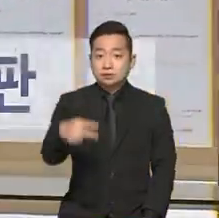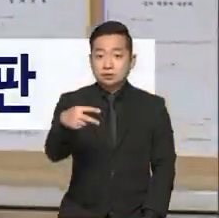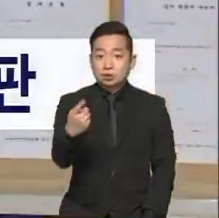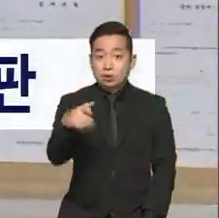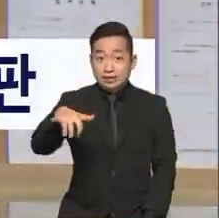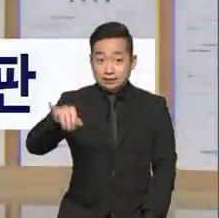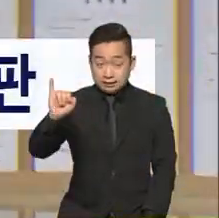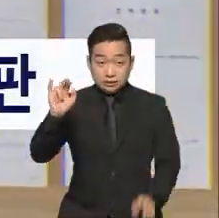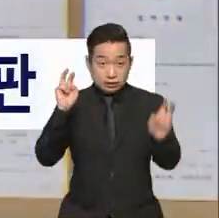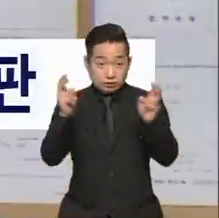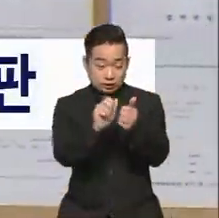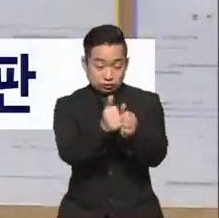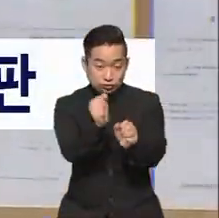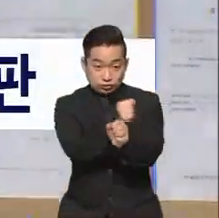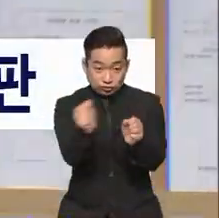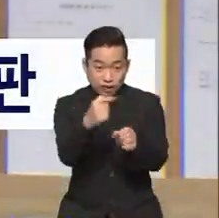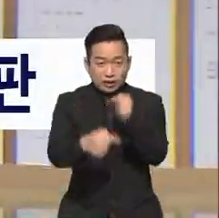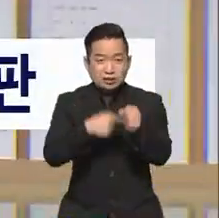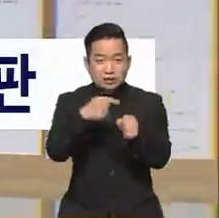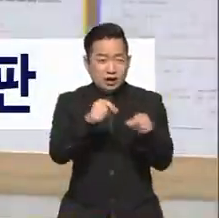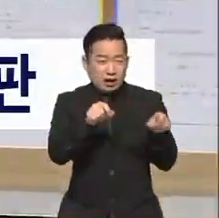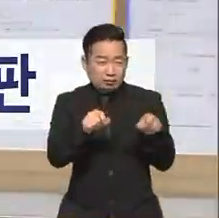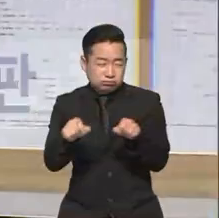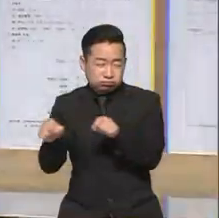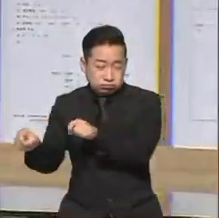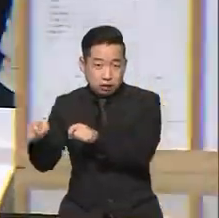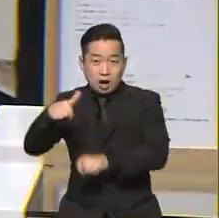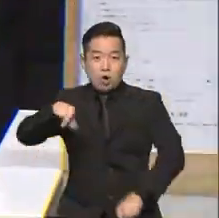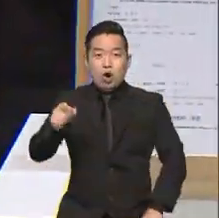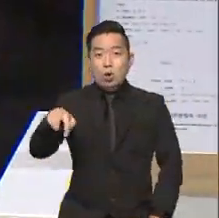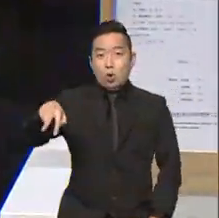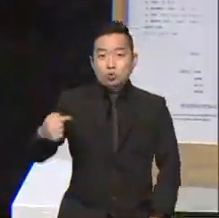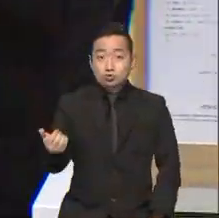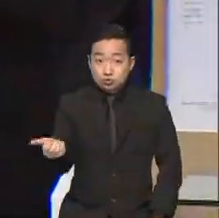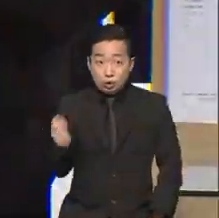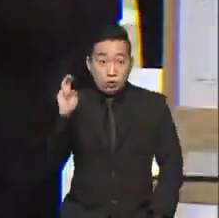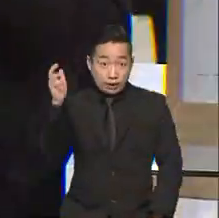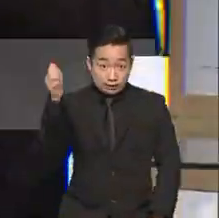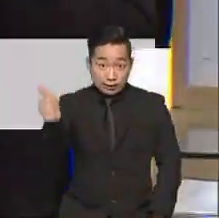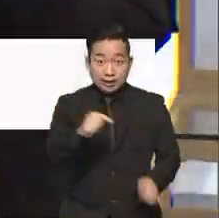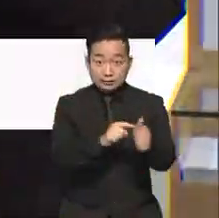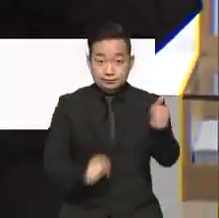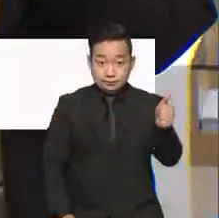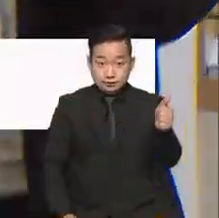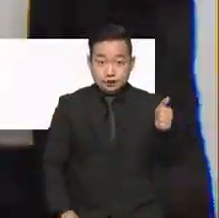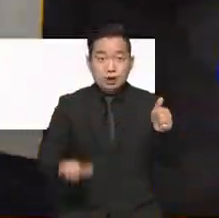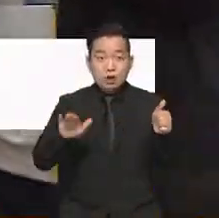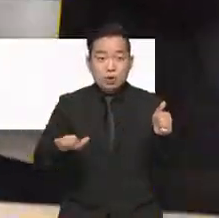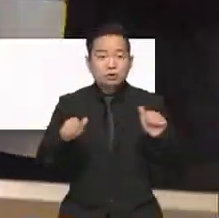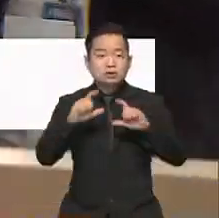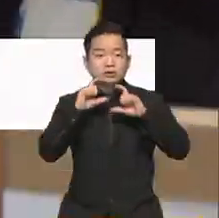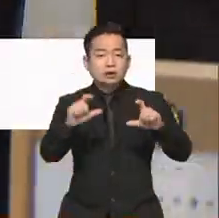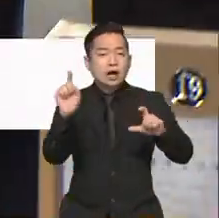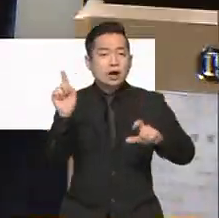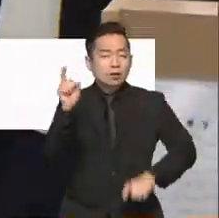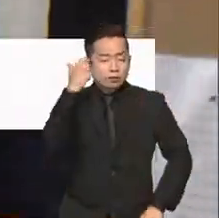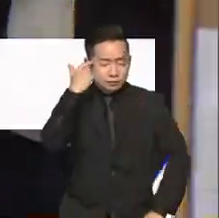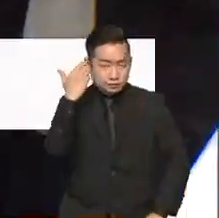도이치모터스 주가 조작 혐의로 1년 넘게 재판을 받아온 권오수 도이치모터스 전 회장. 오늘 선고 어떻게